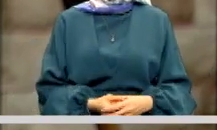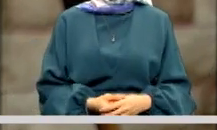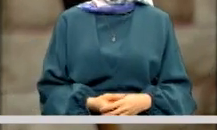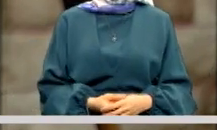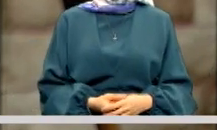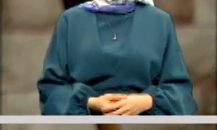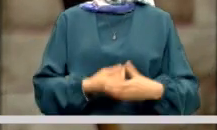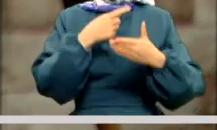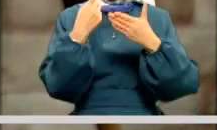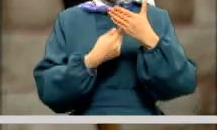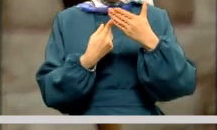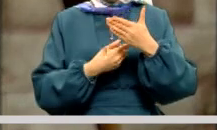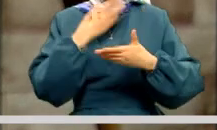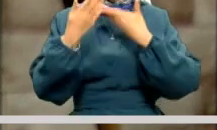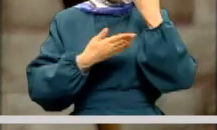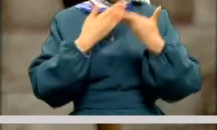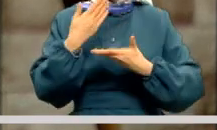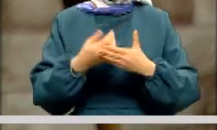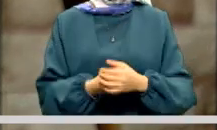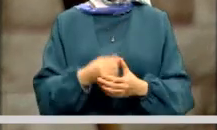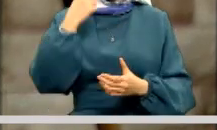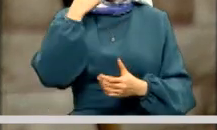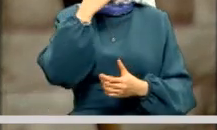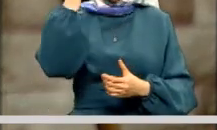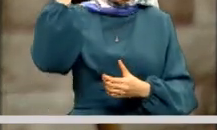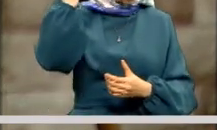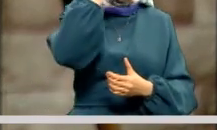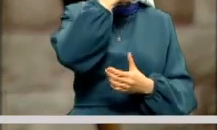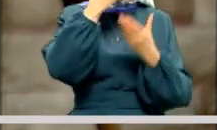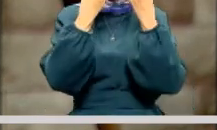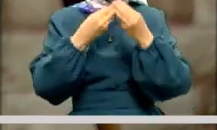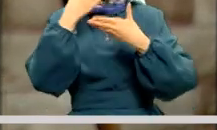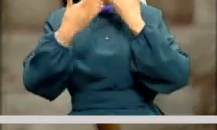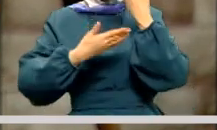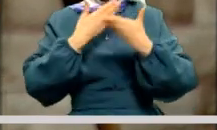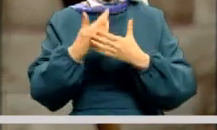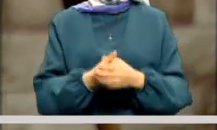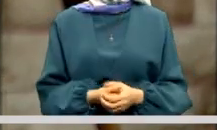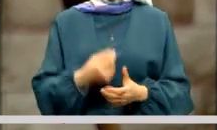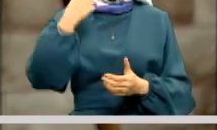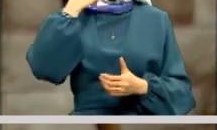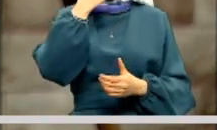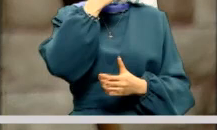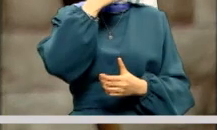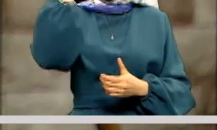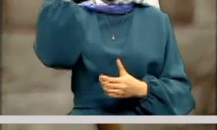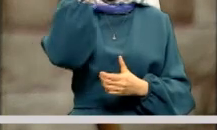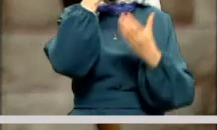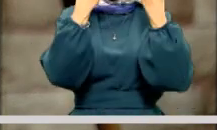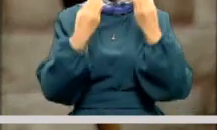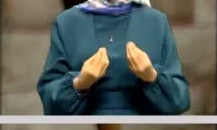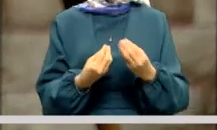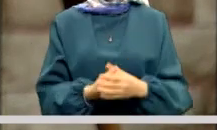Kur'an ifadesi ile göz nuru gözlerimizin nuru olarak ifade edilir şimdi göz nuru olan